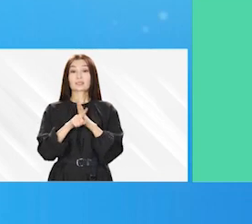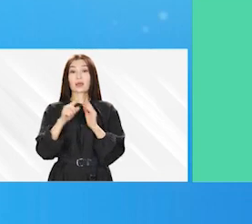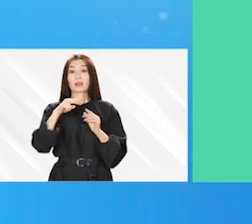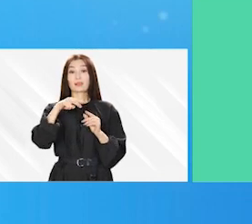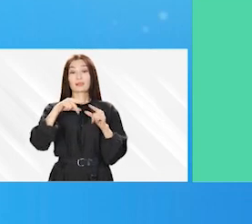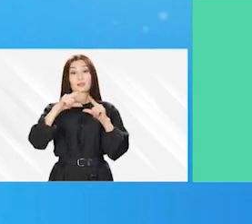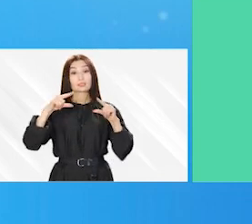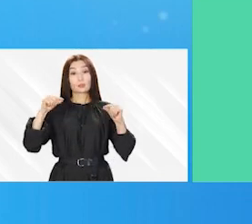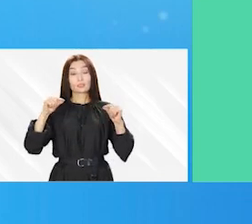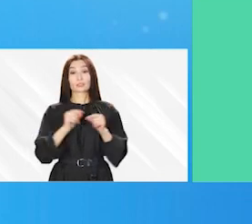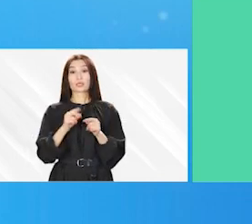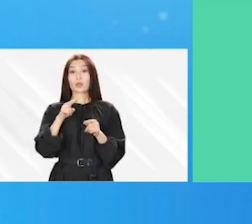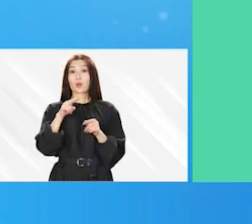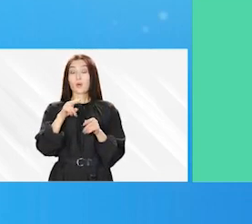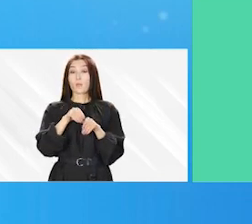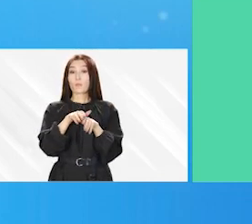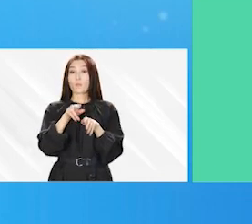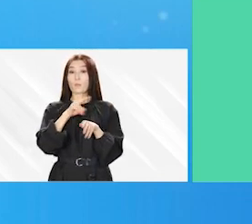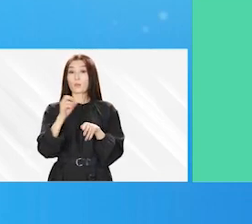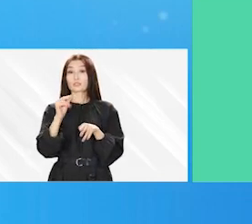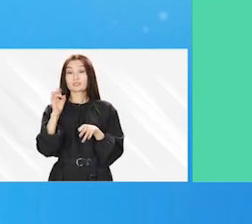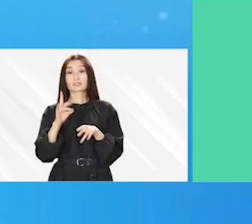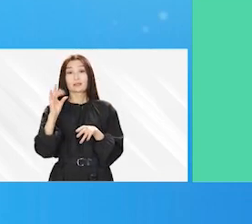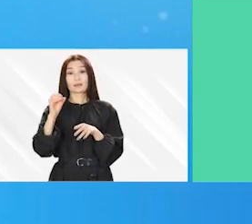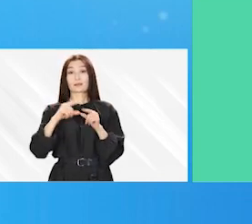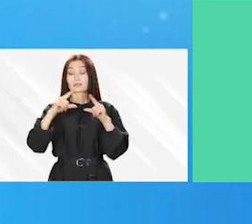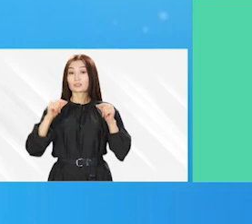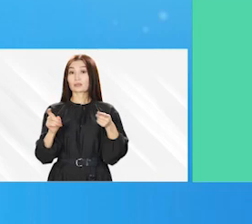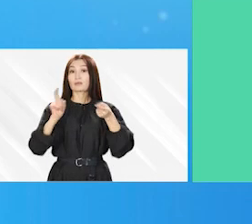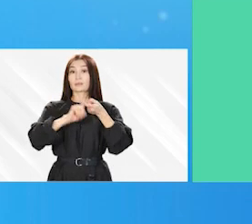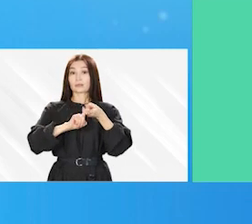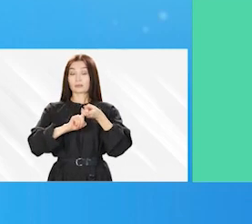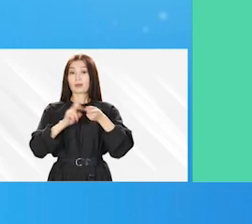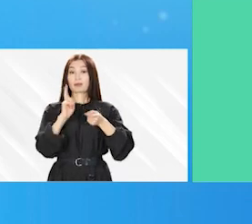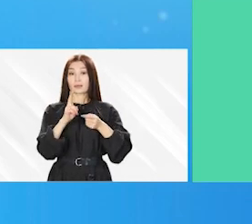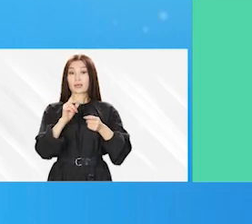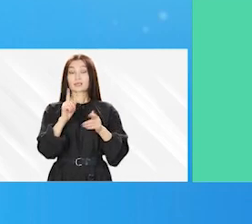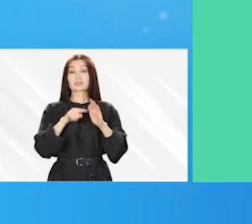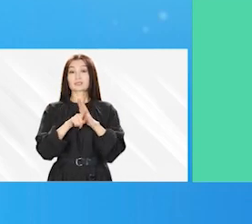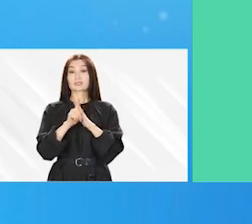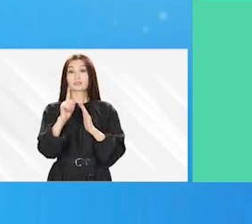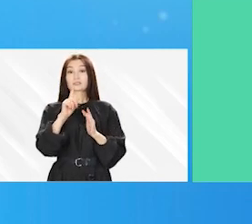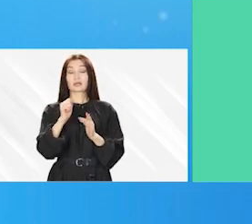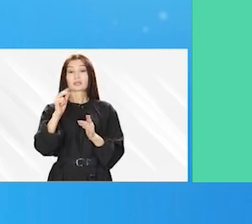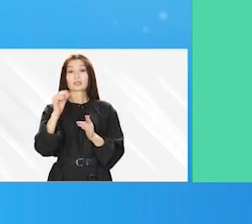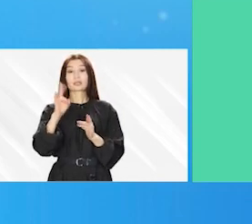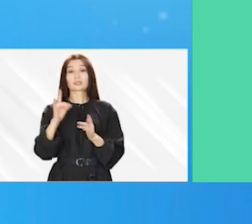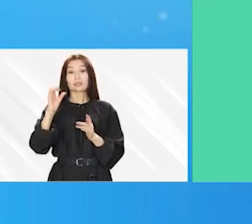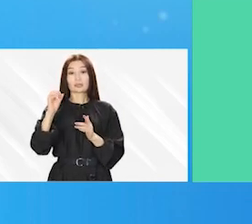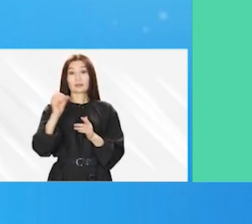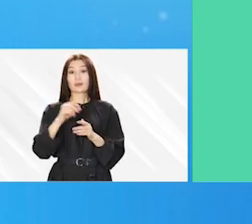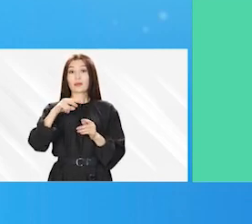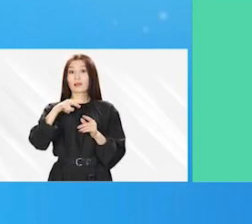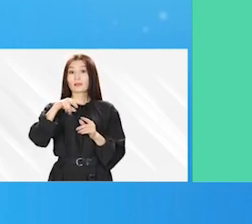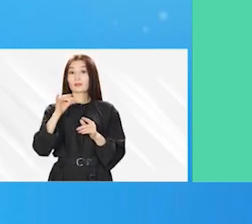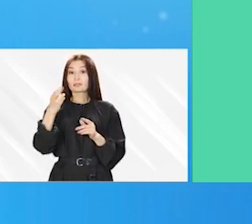листочки почечные чешуйки и листочки прикреплены к зачаточному стеблю пазуха зачаточных